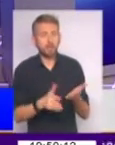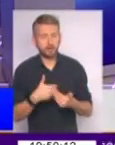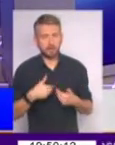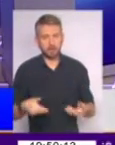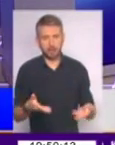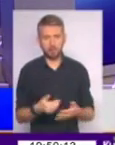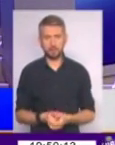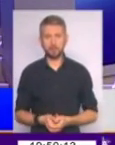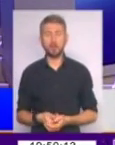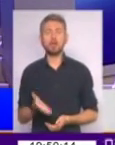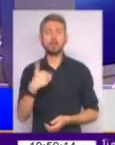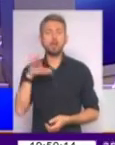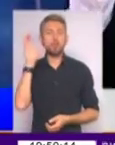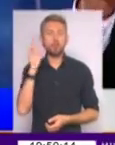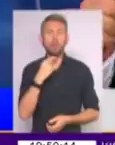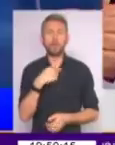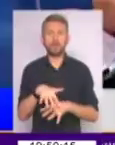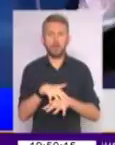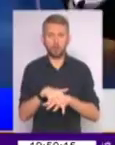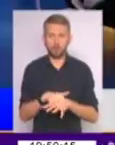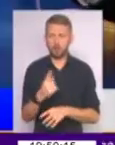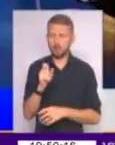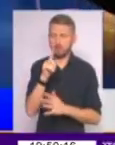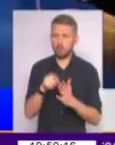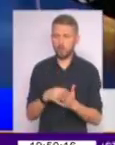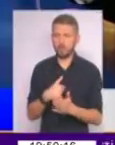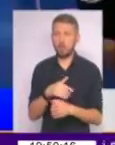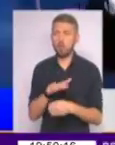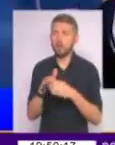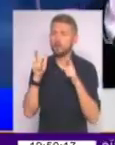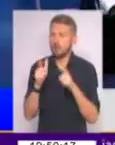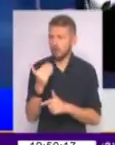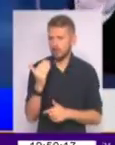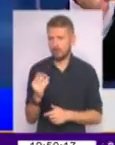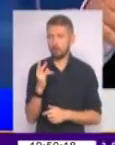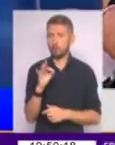голос народу. Ізвини, один вопрос. Знаєте, я повністю з вами согласен, але